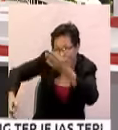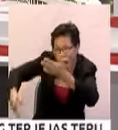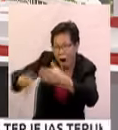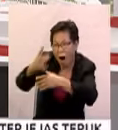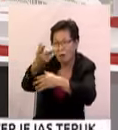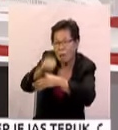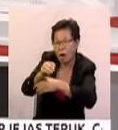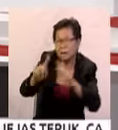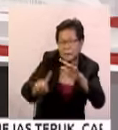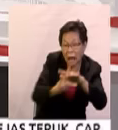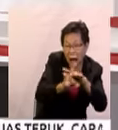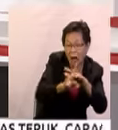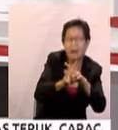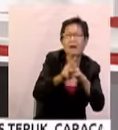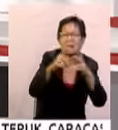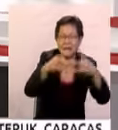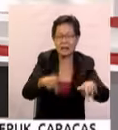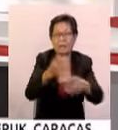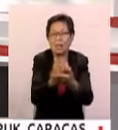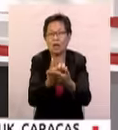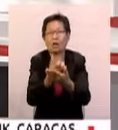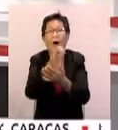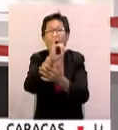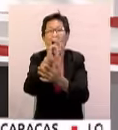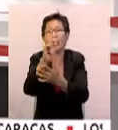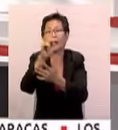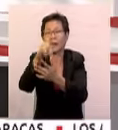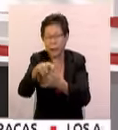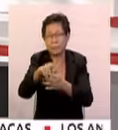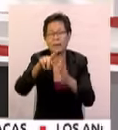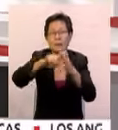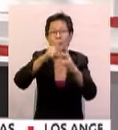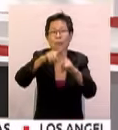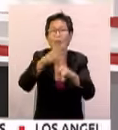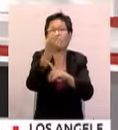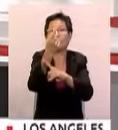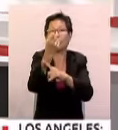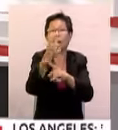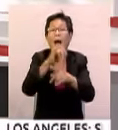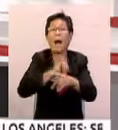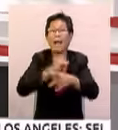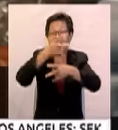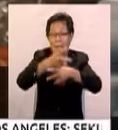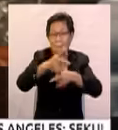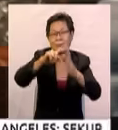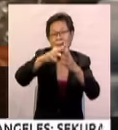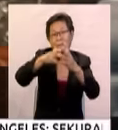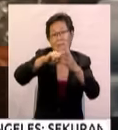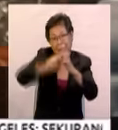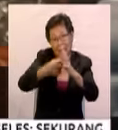mewujudkan inisiatif kedai ekonomi pengguna IKIP yang telah dilancarkan pada November tahun lalu.